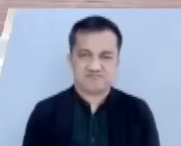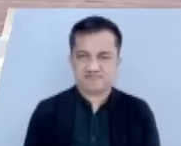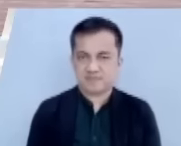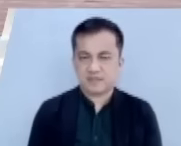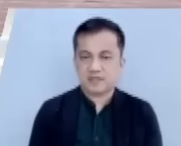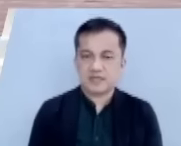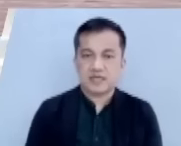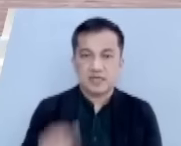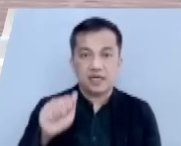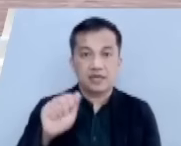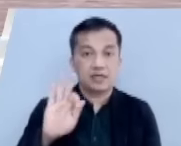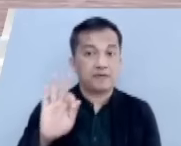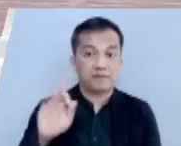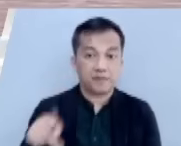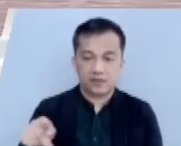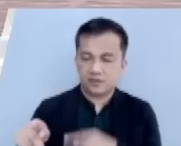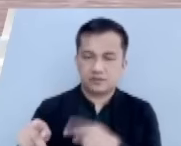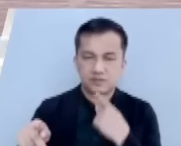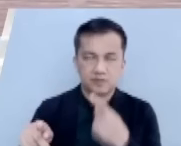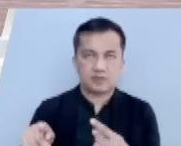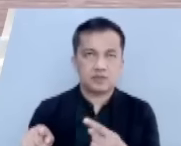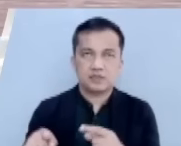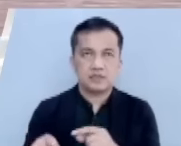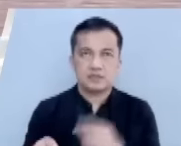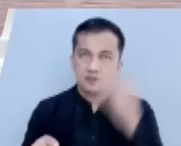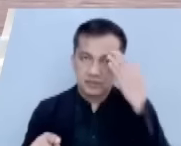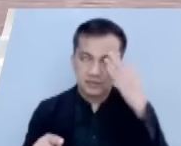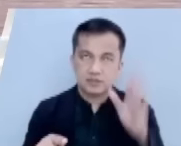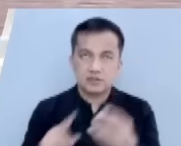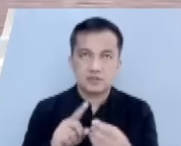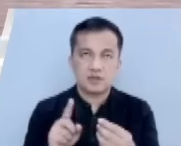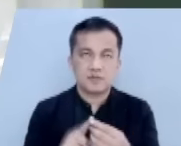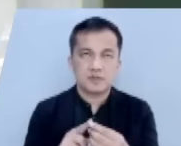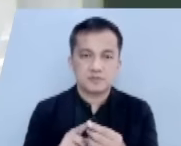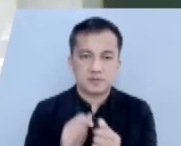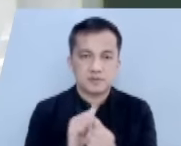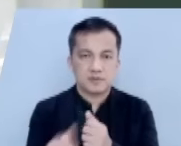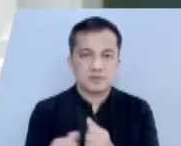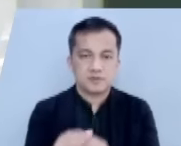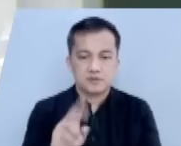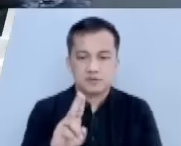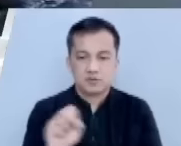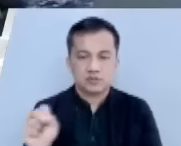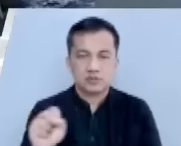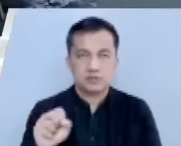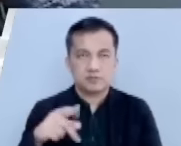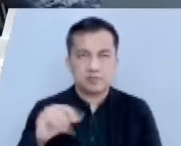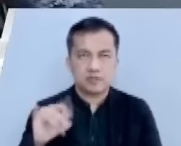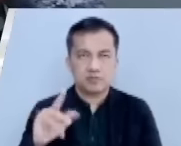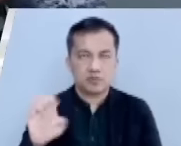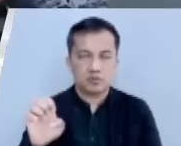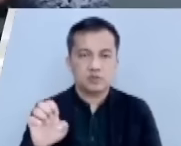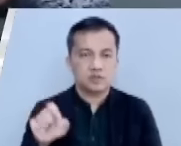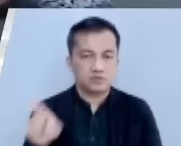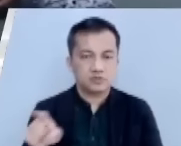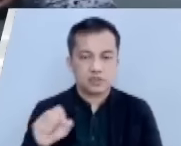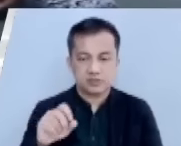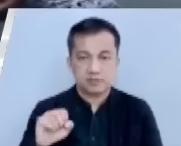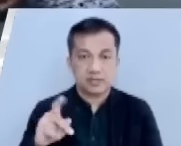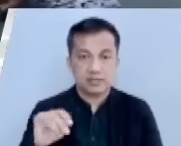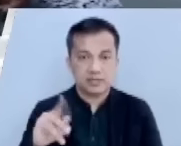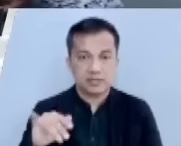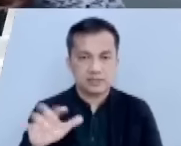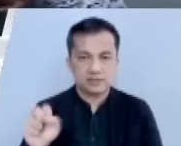Philippines sinabing hindi raw nila alam ang tungkol sa pagdaan ng USS Preble sa May Spratlys. Pero sa isang hiwalay na